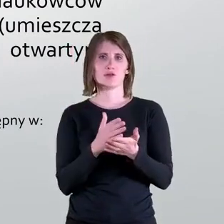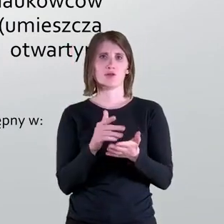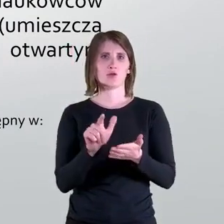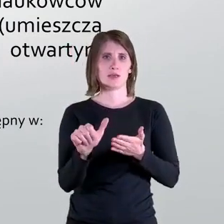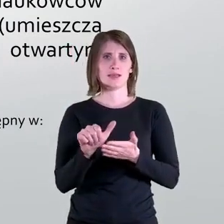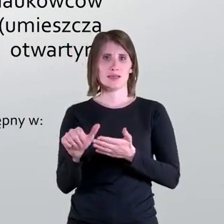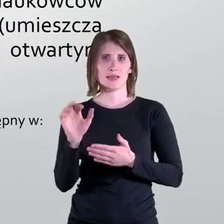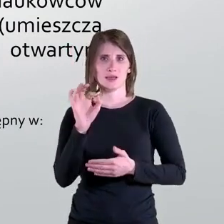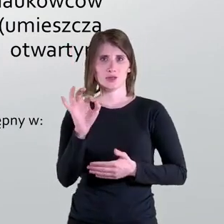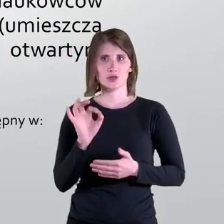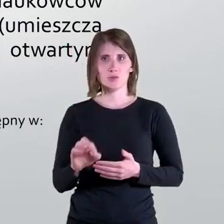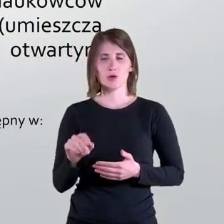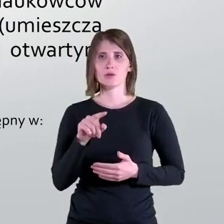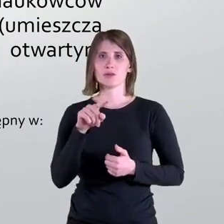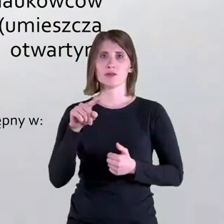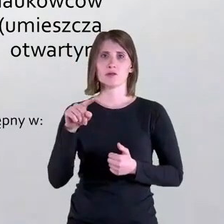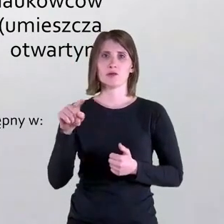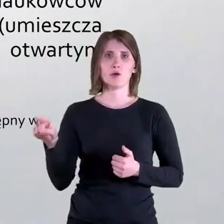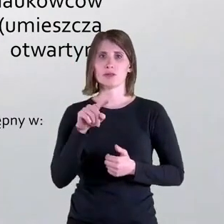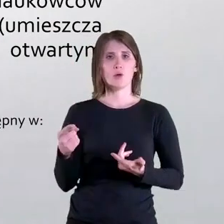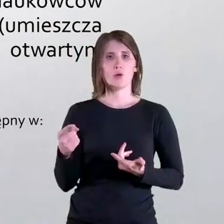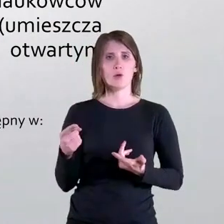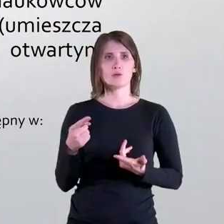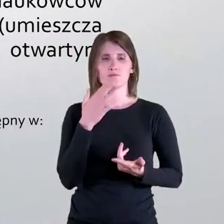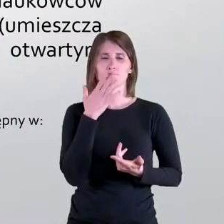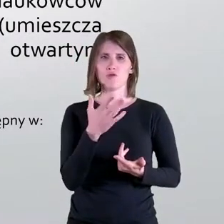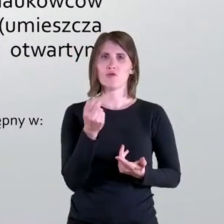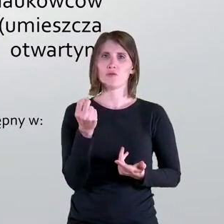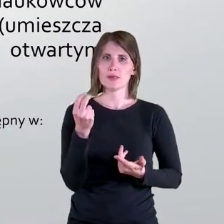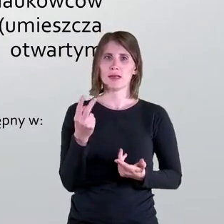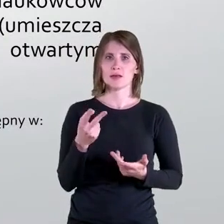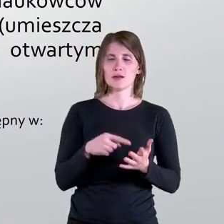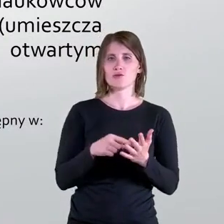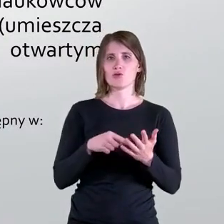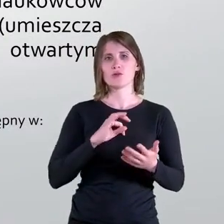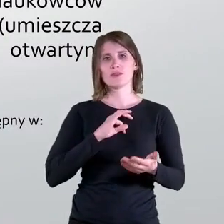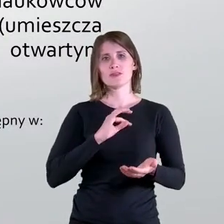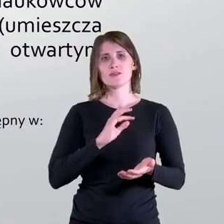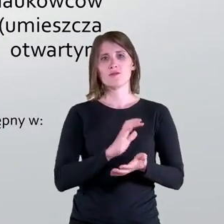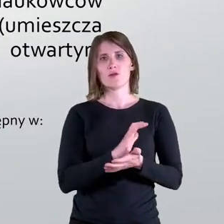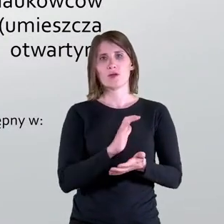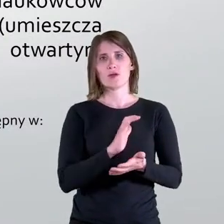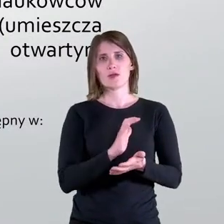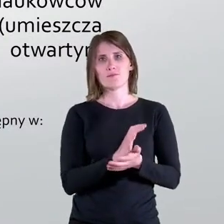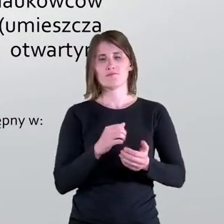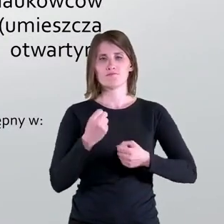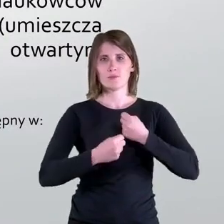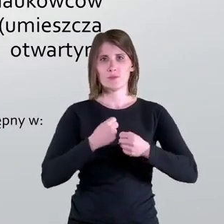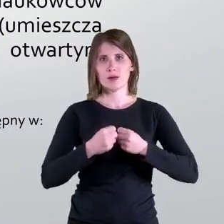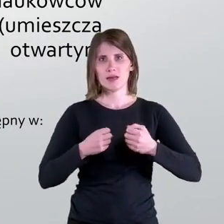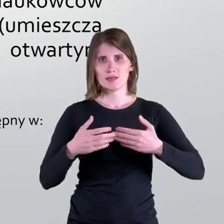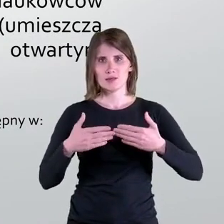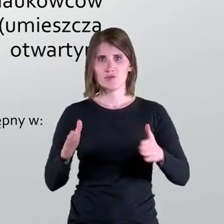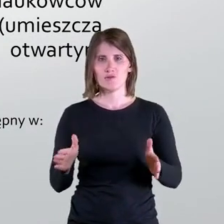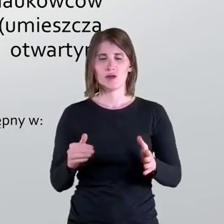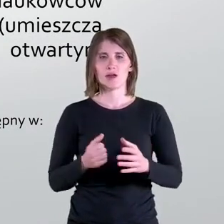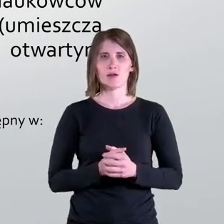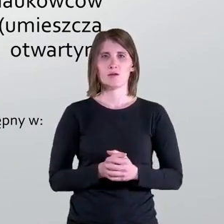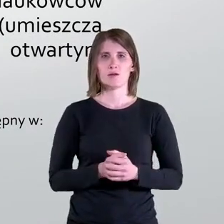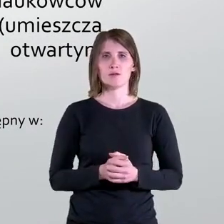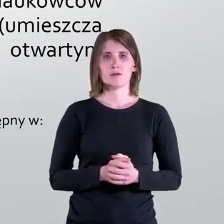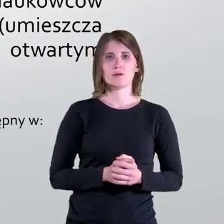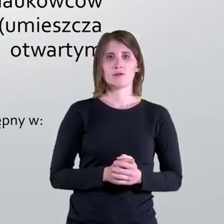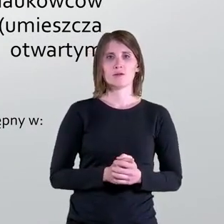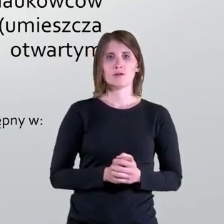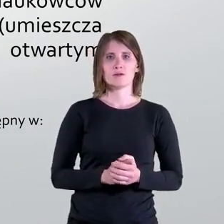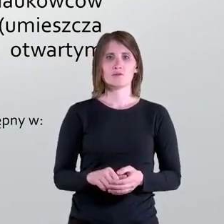proces deklaruje regularne otwieranie swoich Kraśko na tą teraz